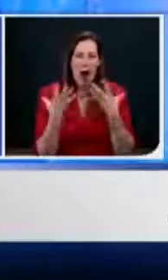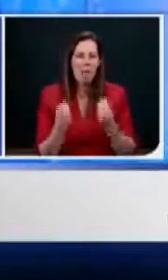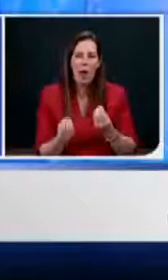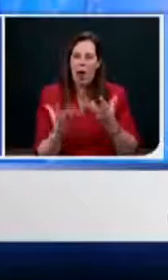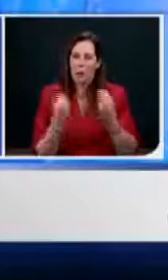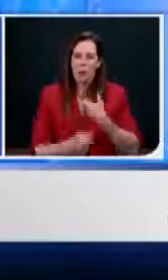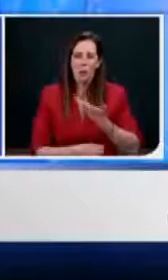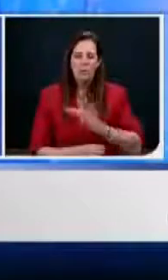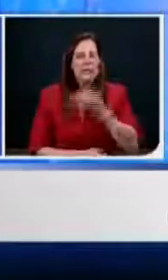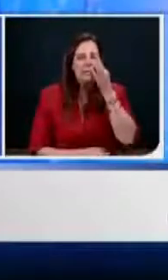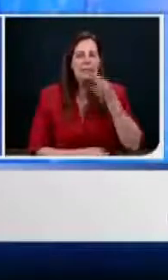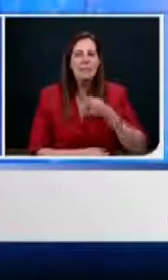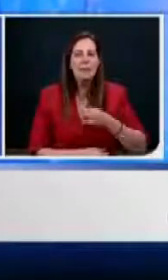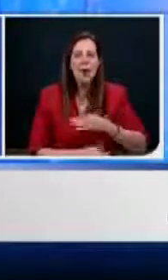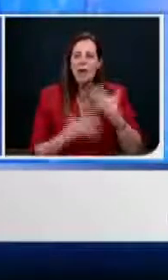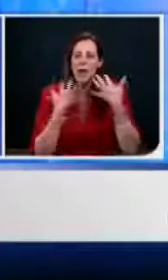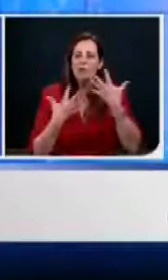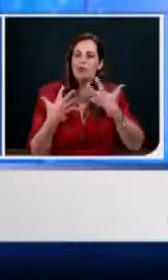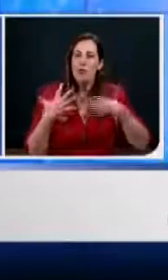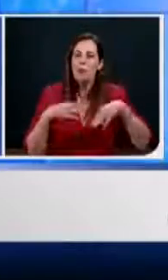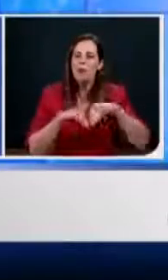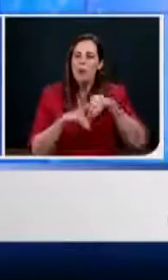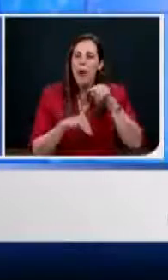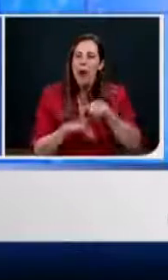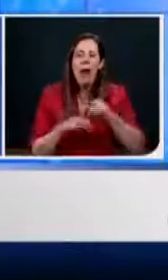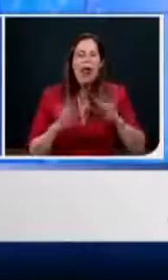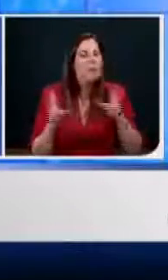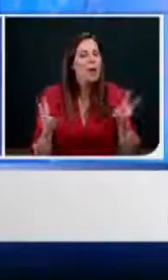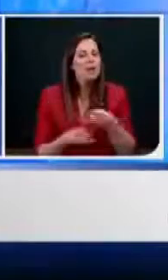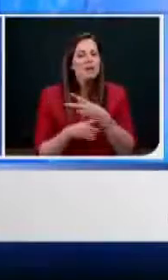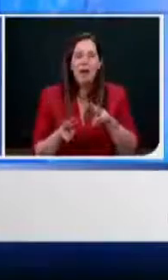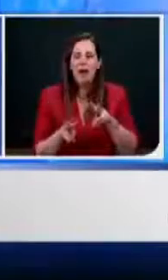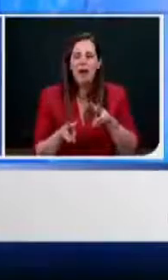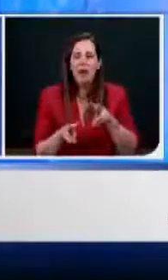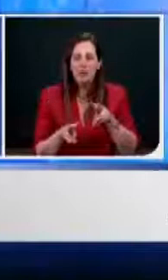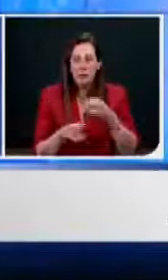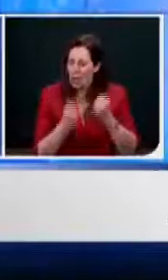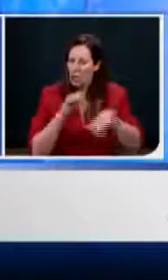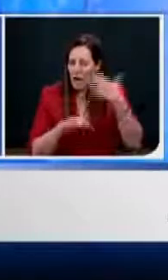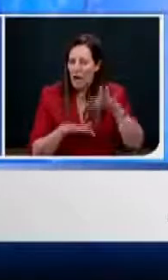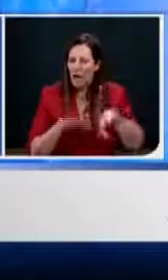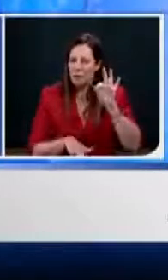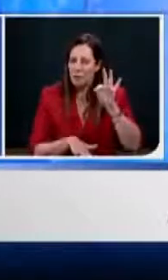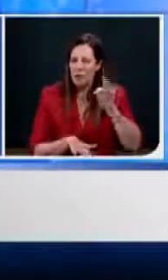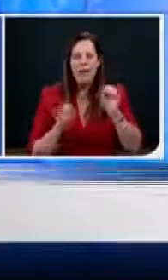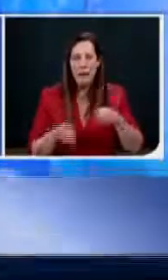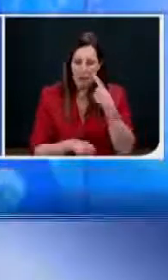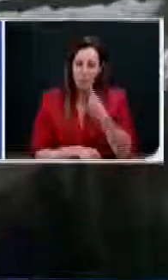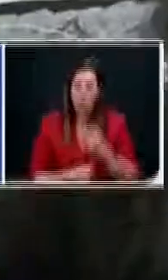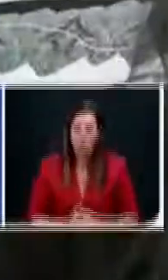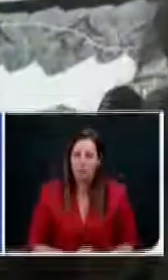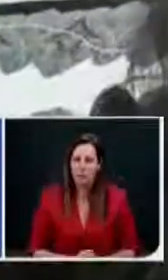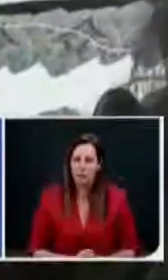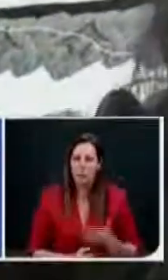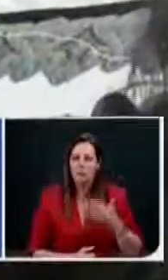שמגיעות אלינו. שימו לב לסיפור של משפחת שטיין, למה אי אפשר למצוא אחר כך, הוא קשה מאוד יותר נכון, את הקבלן.